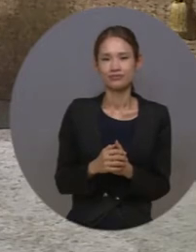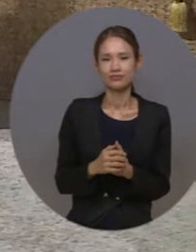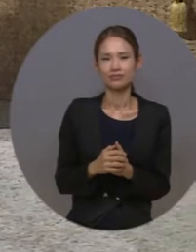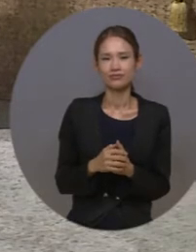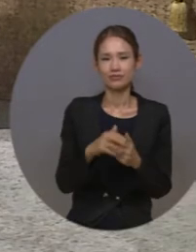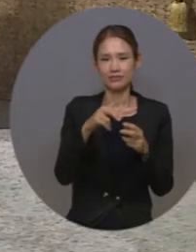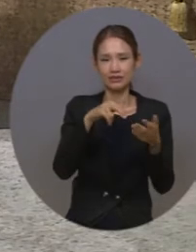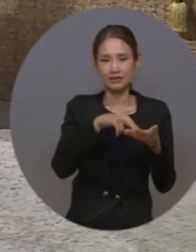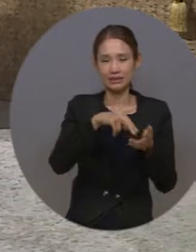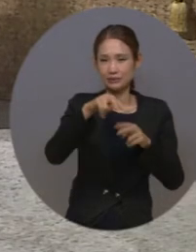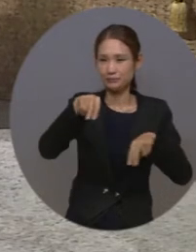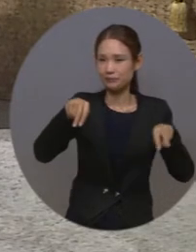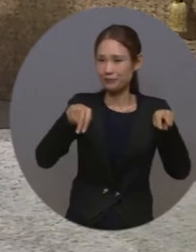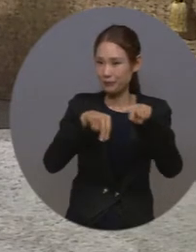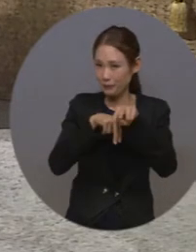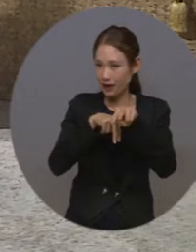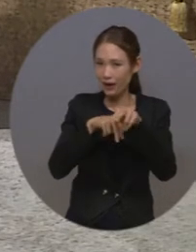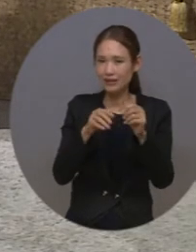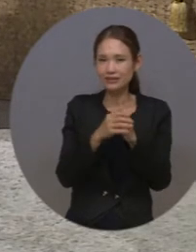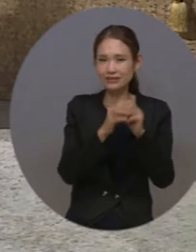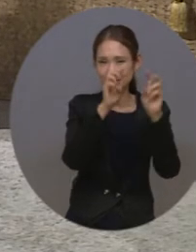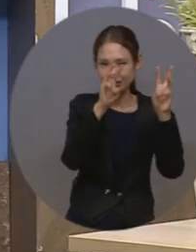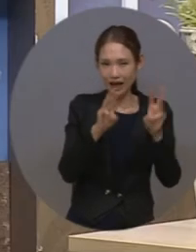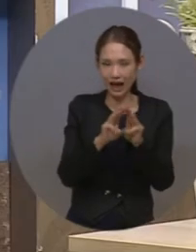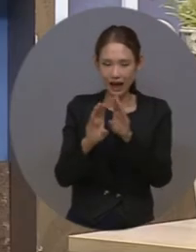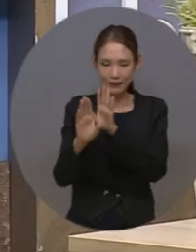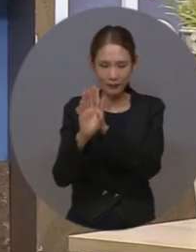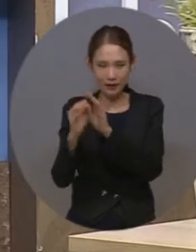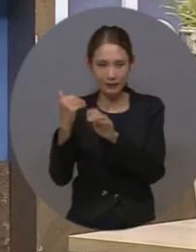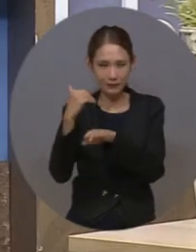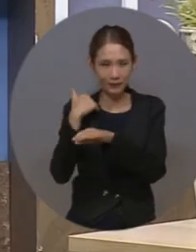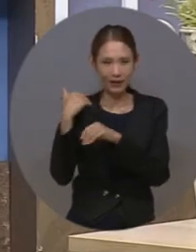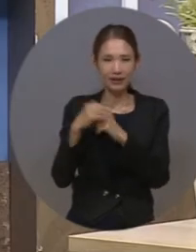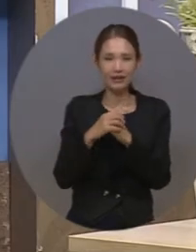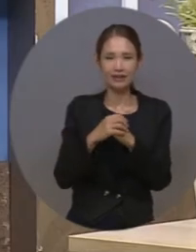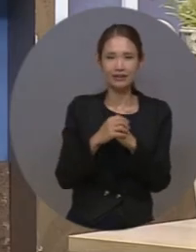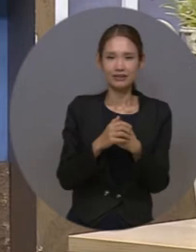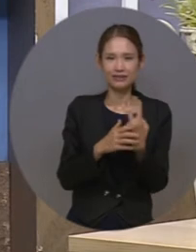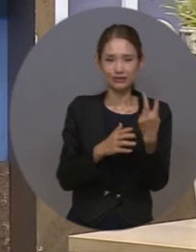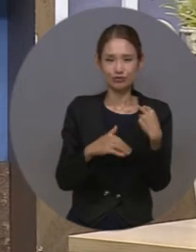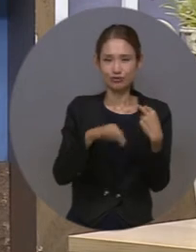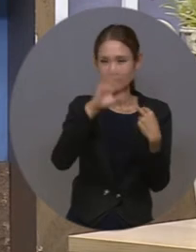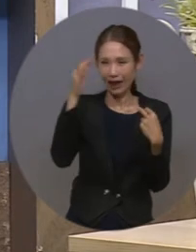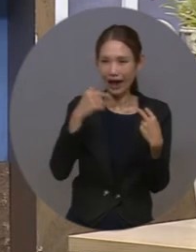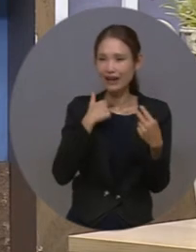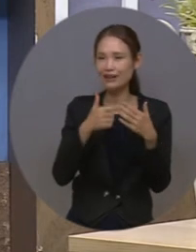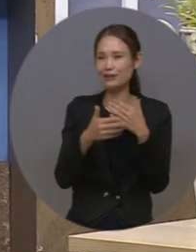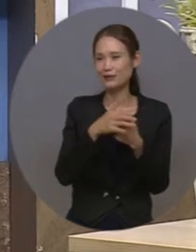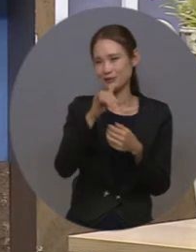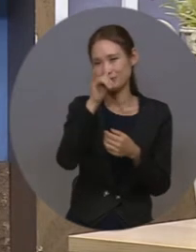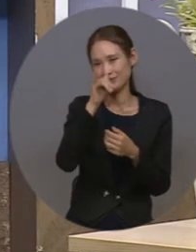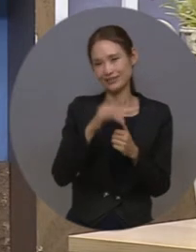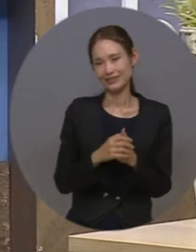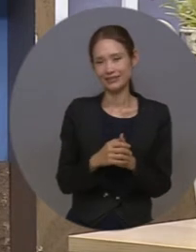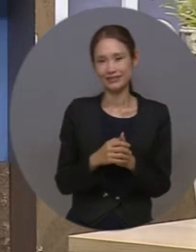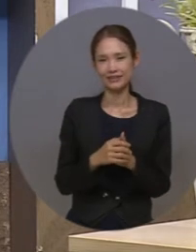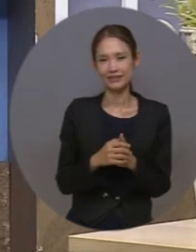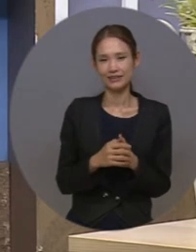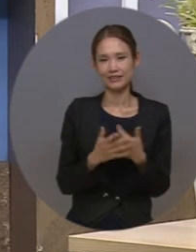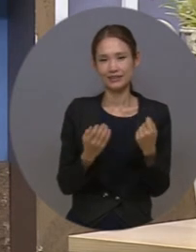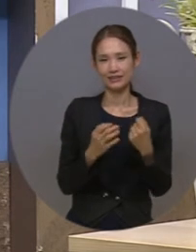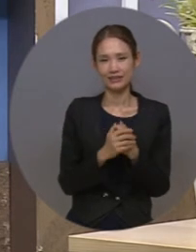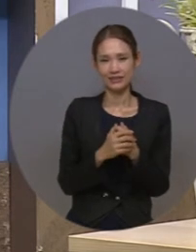입장이 또 바뀌신 거죠. 바뀌신 거죠. 창과 네. 방패 역할을. 네. 네. 두 번 다 이제 해보신 네, 건데, 네. 그 부분에 대한